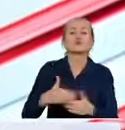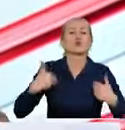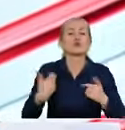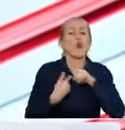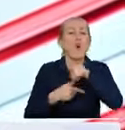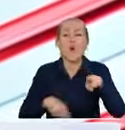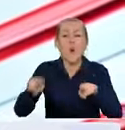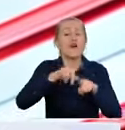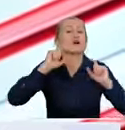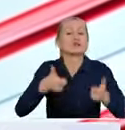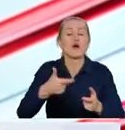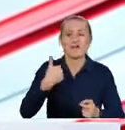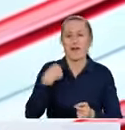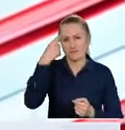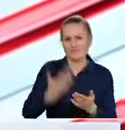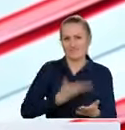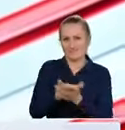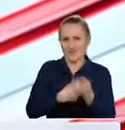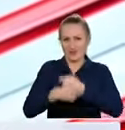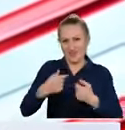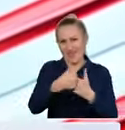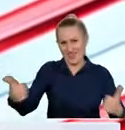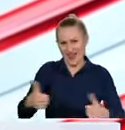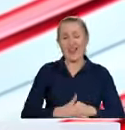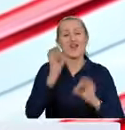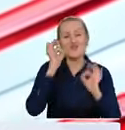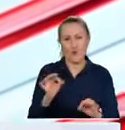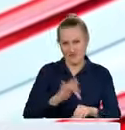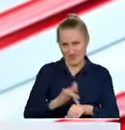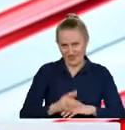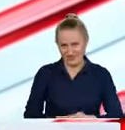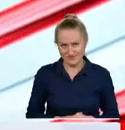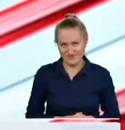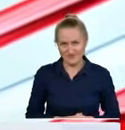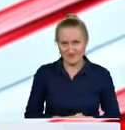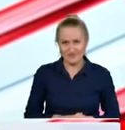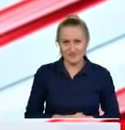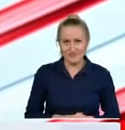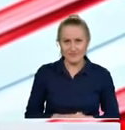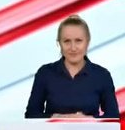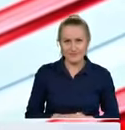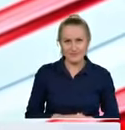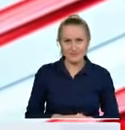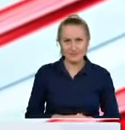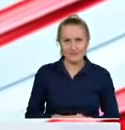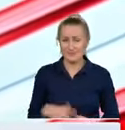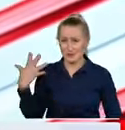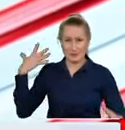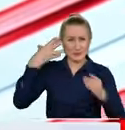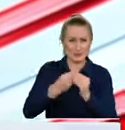mam dla państwa rozwiązanie idealne i skuteczne. Przez ostatnie 30